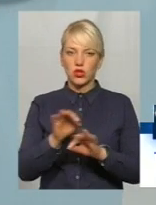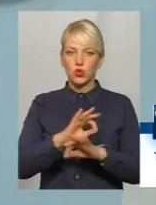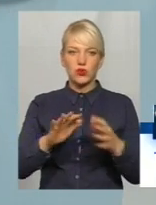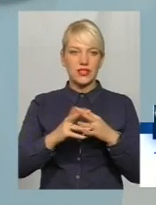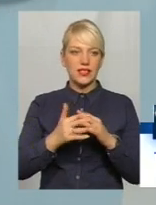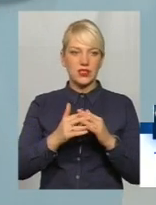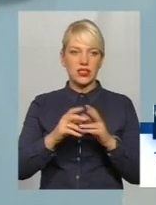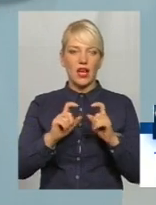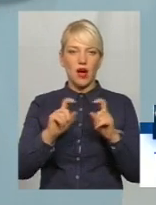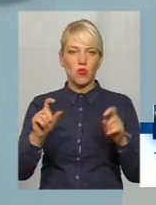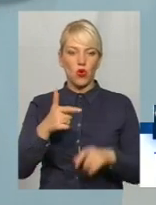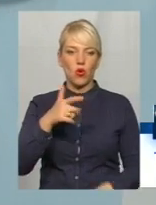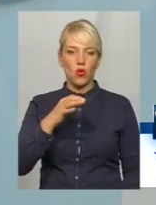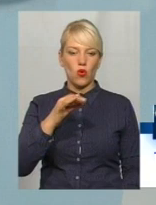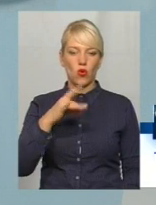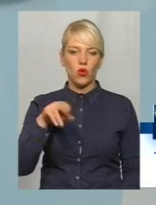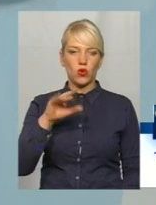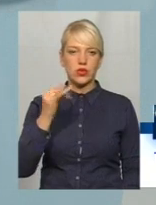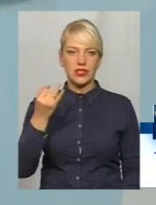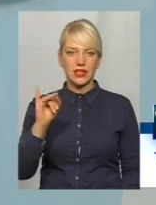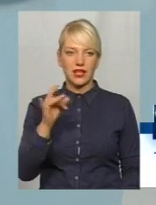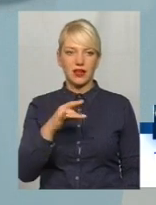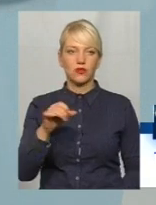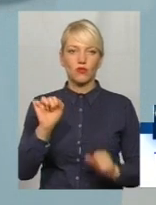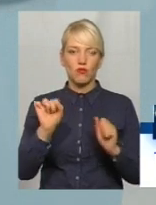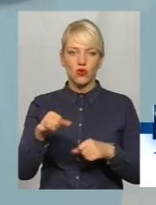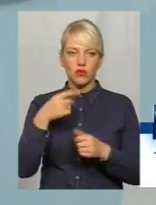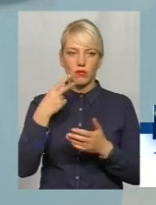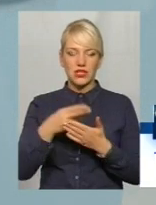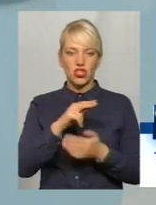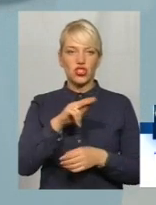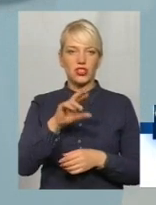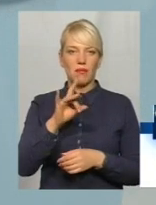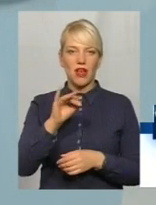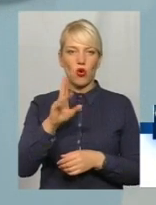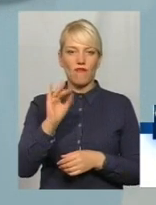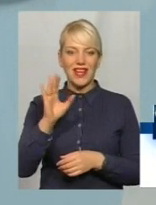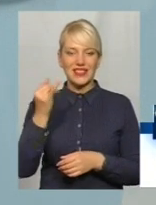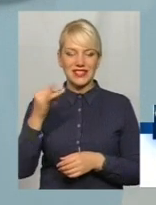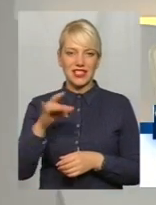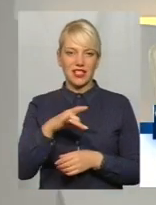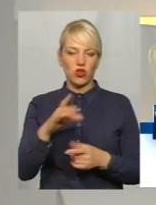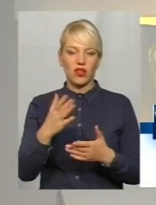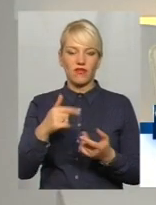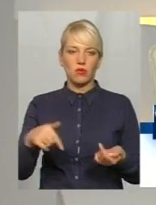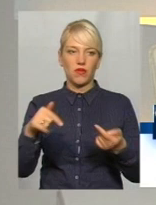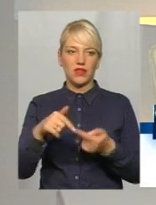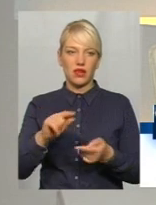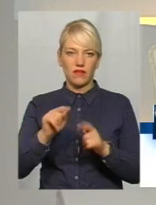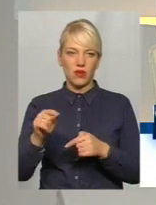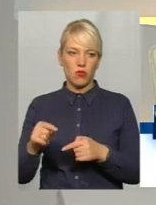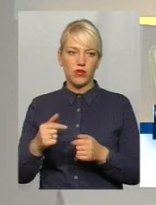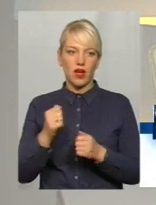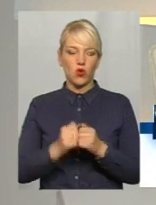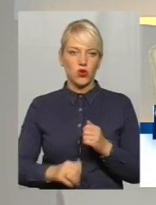сільські амбулаторії в Городоцькому районі. Тобто можна бачити чимировецькі амбулаторії, які відповідають вимогам. Тобто на кожній